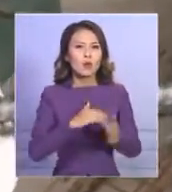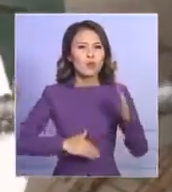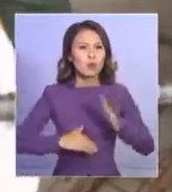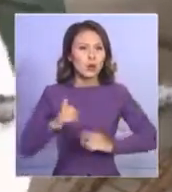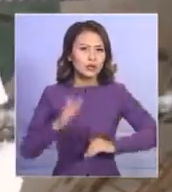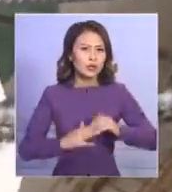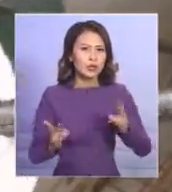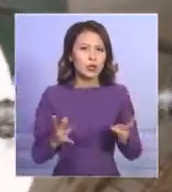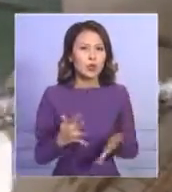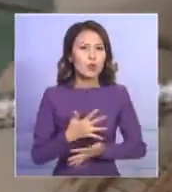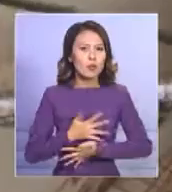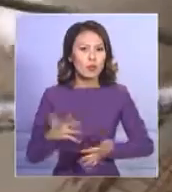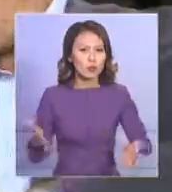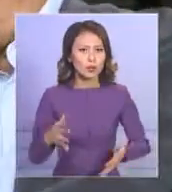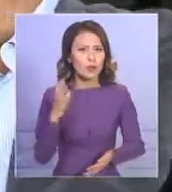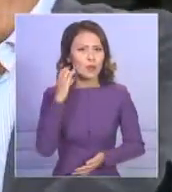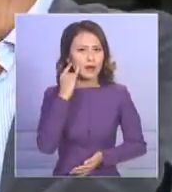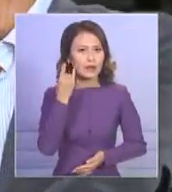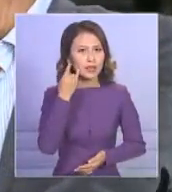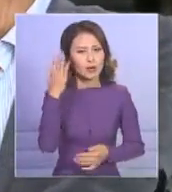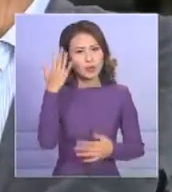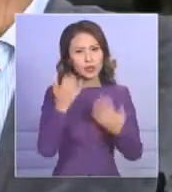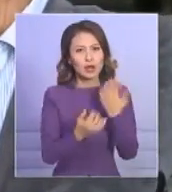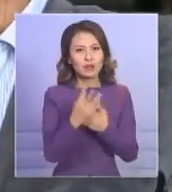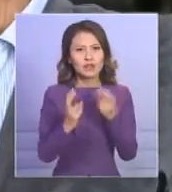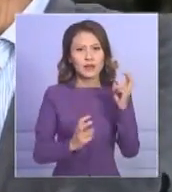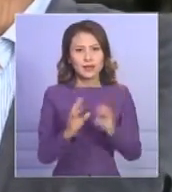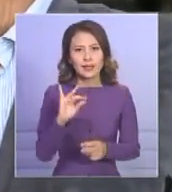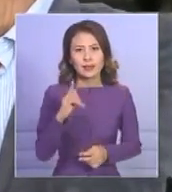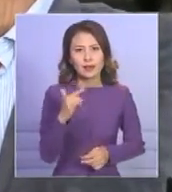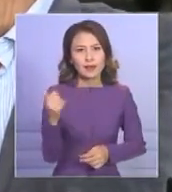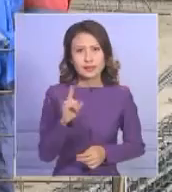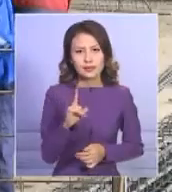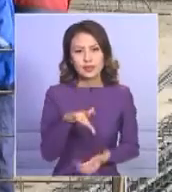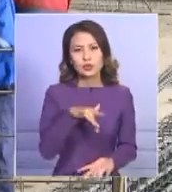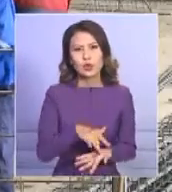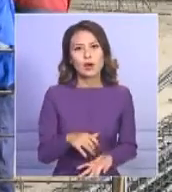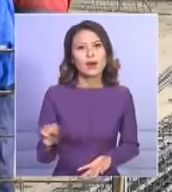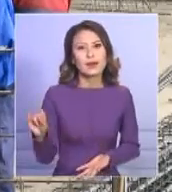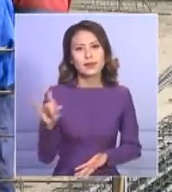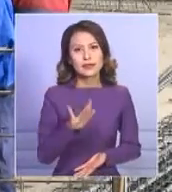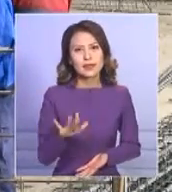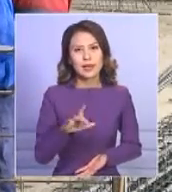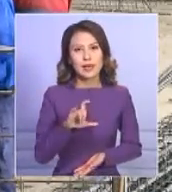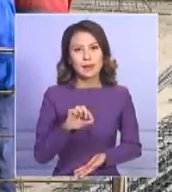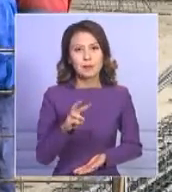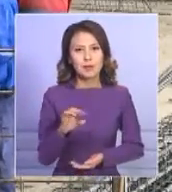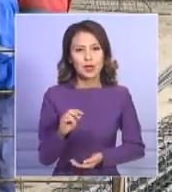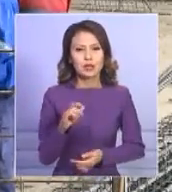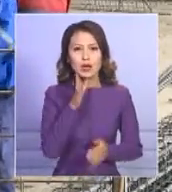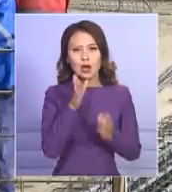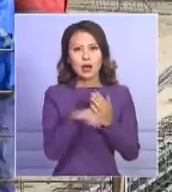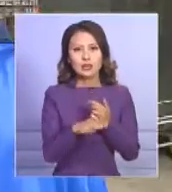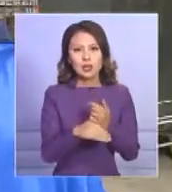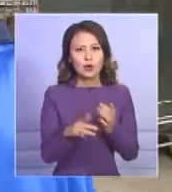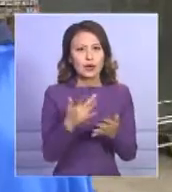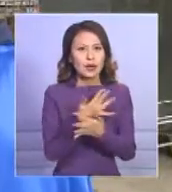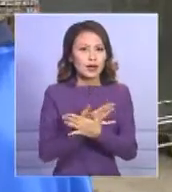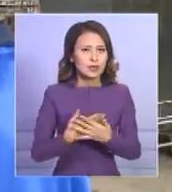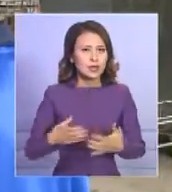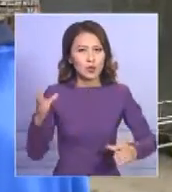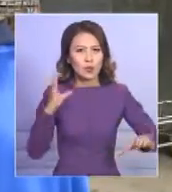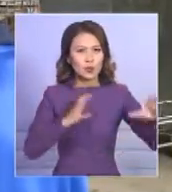қолдауына ие. Алғаш болып оқыту жүйесін Павлодар мұнай-газ зауыты, Интергаз Орталық Азия, Ембі мұнай-газ, Атырау мұнай және газ